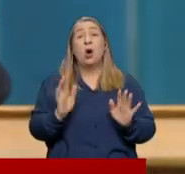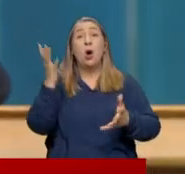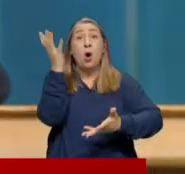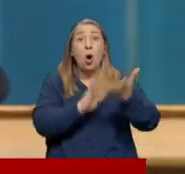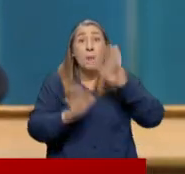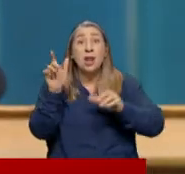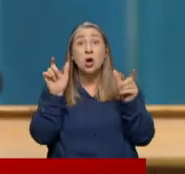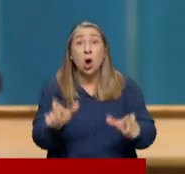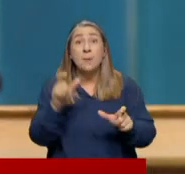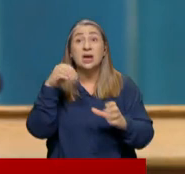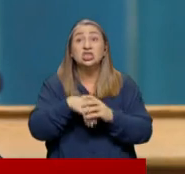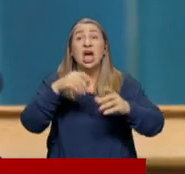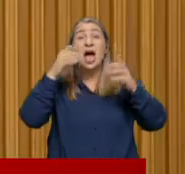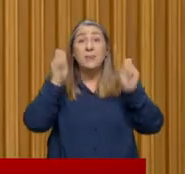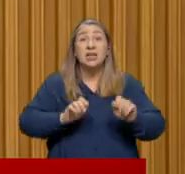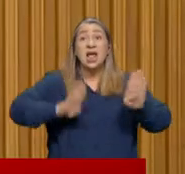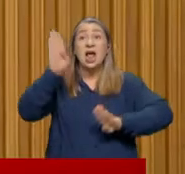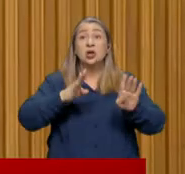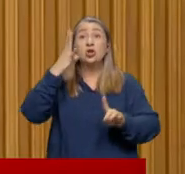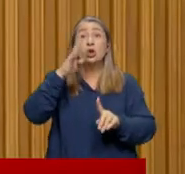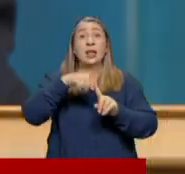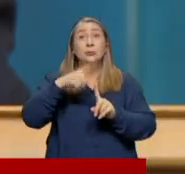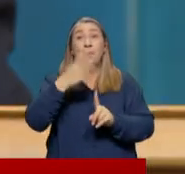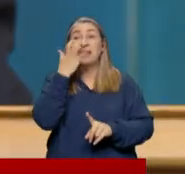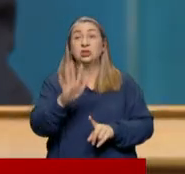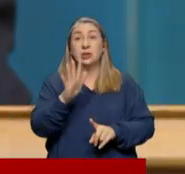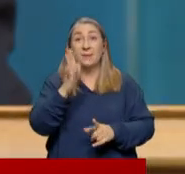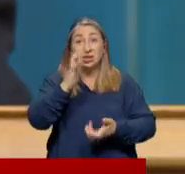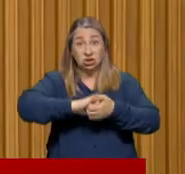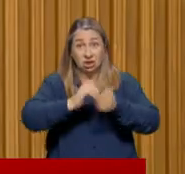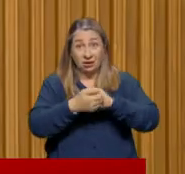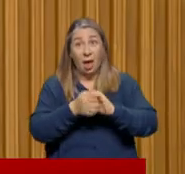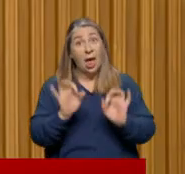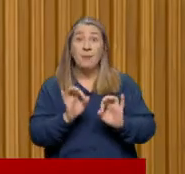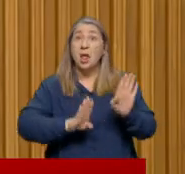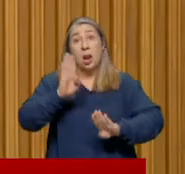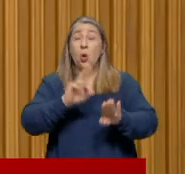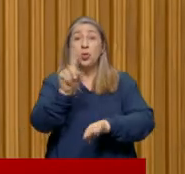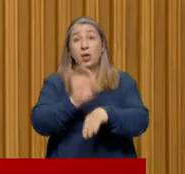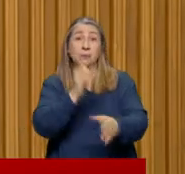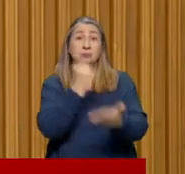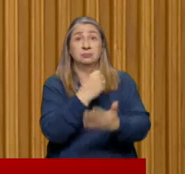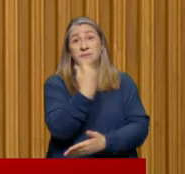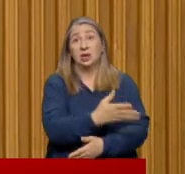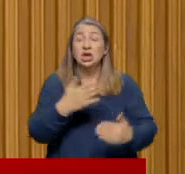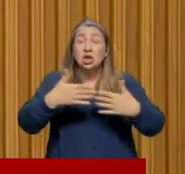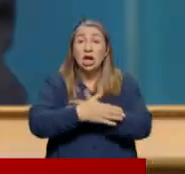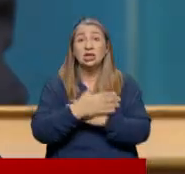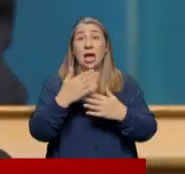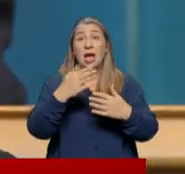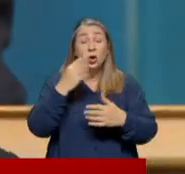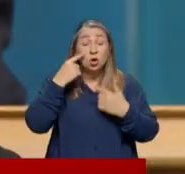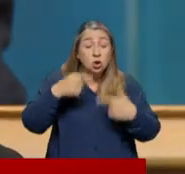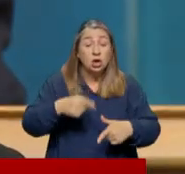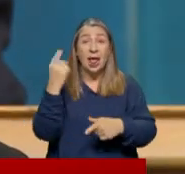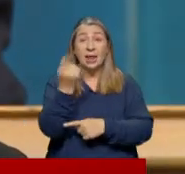ormanları korumak için açtığı yani dört temmuz'u bekleyeceksin beşli çeteye hemen ihaleyi 10 dakikada yaparsın gece görüşlü